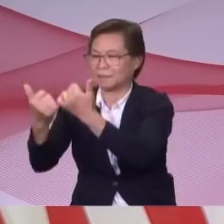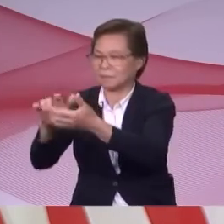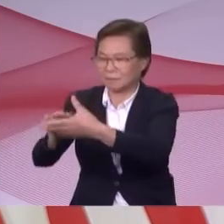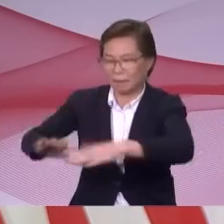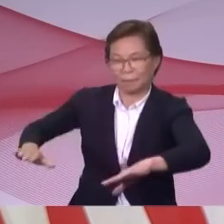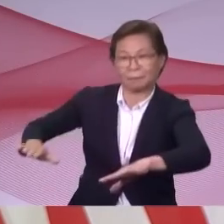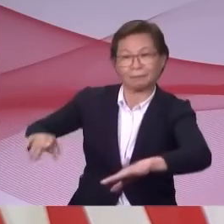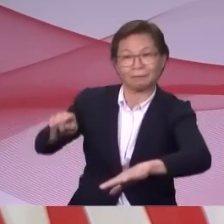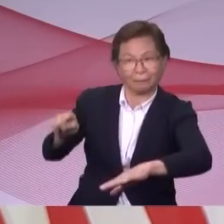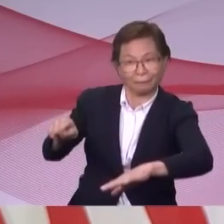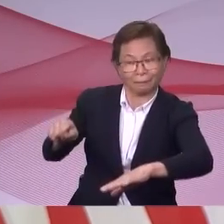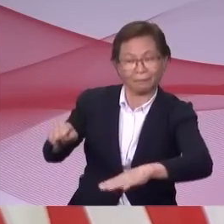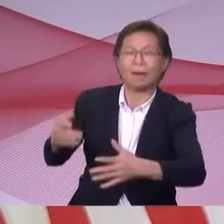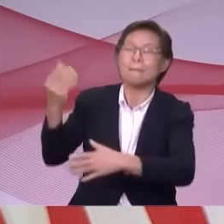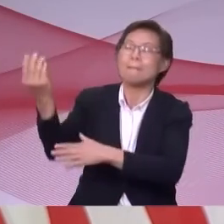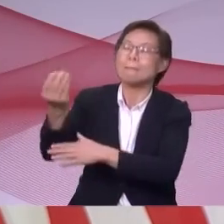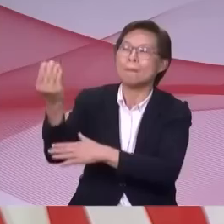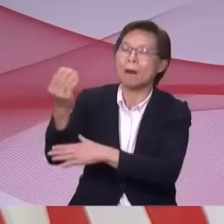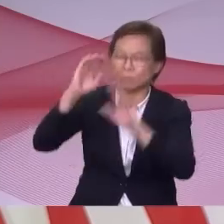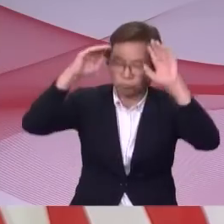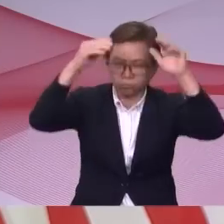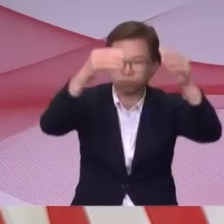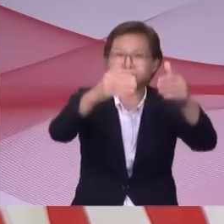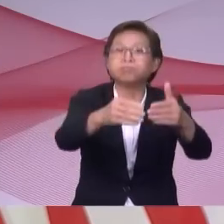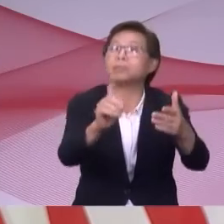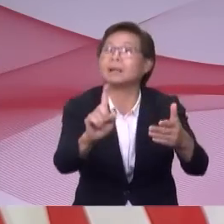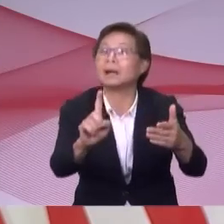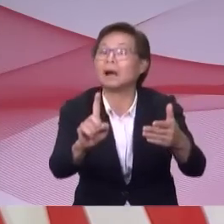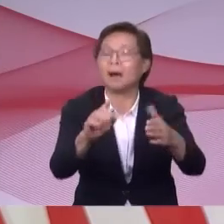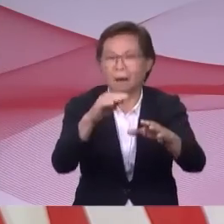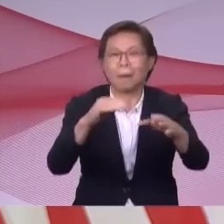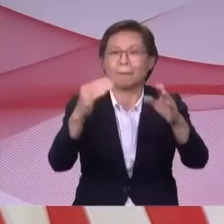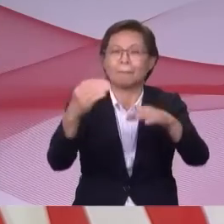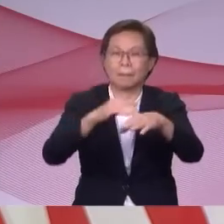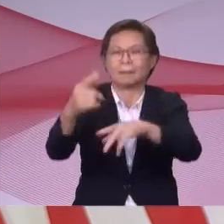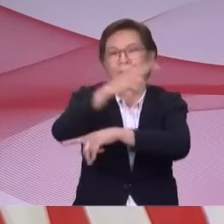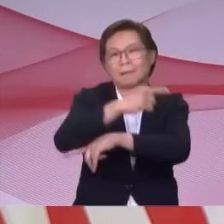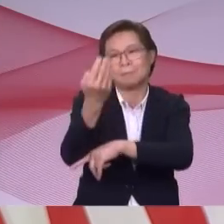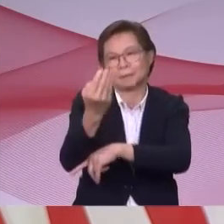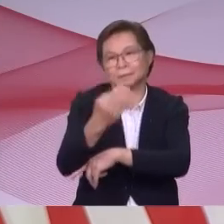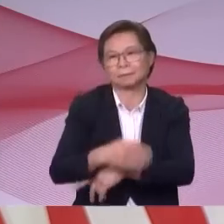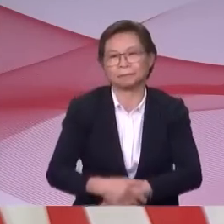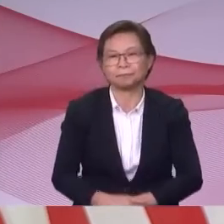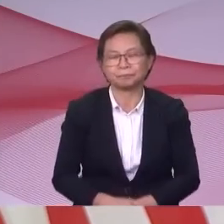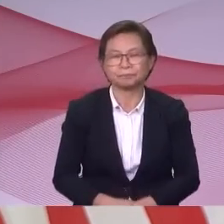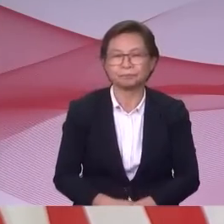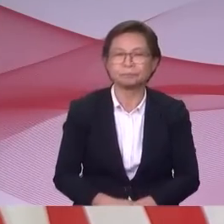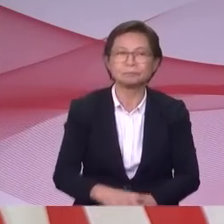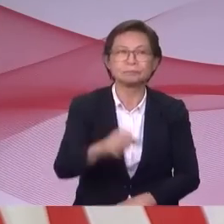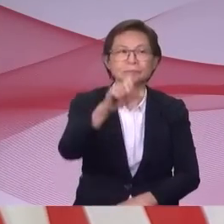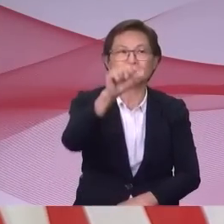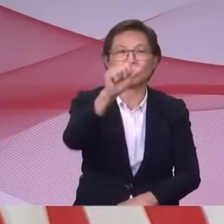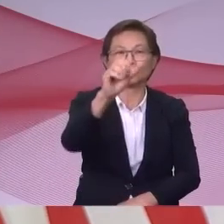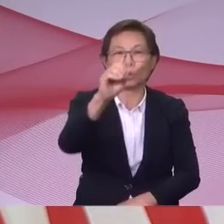keselamatan yang biasanya tertumpu kepada hari-hari biasa, dan SOP